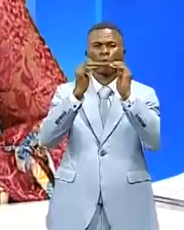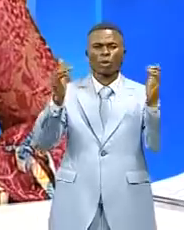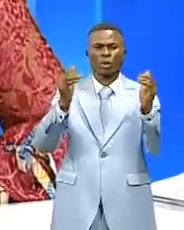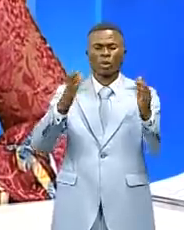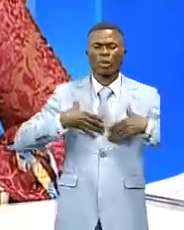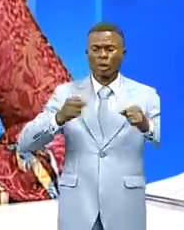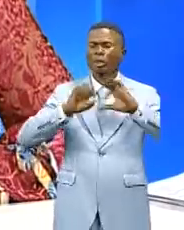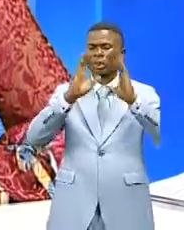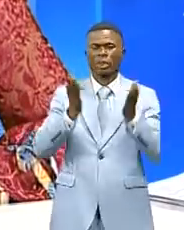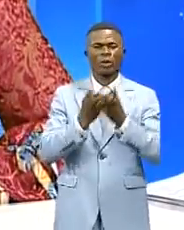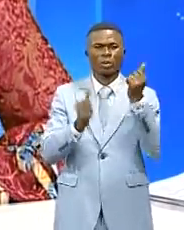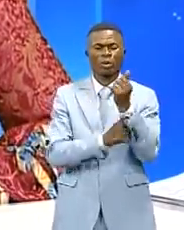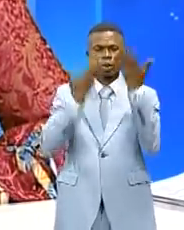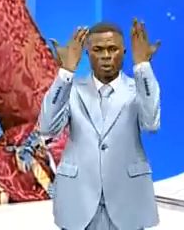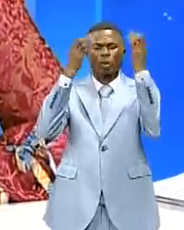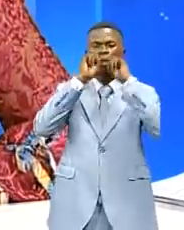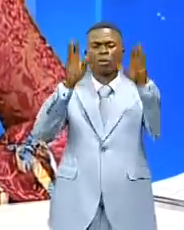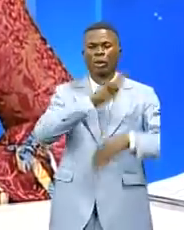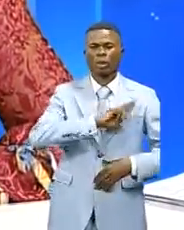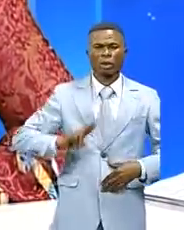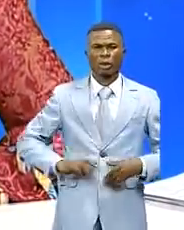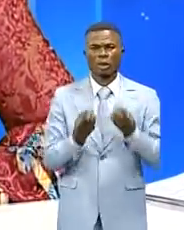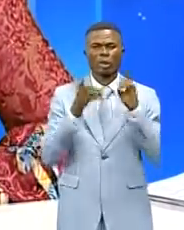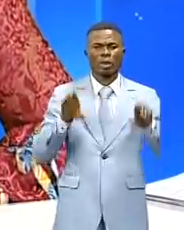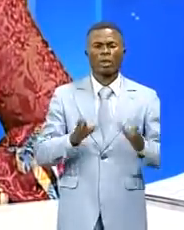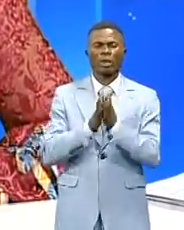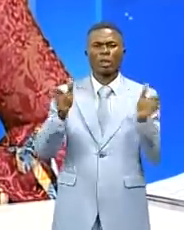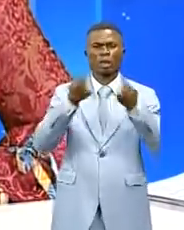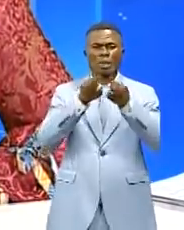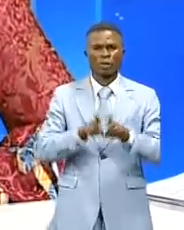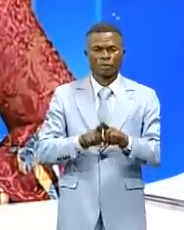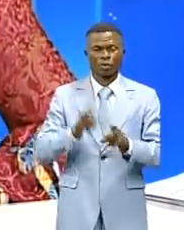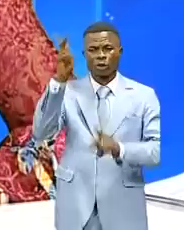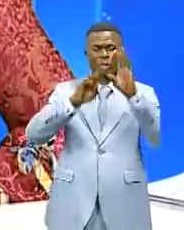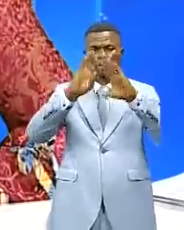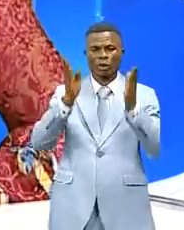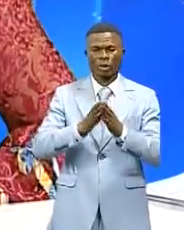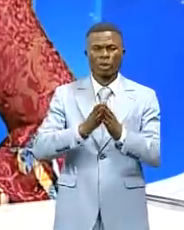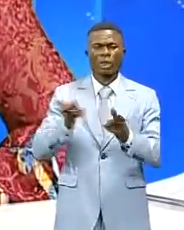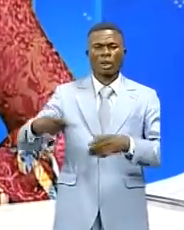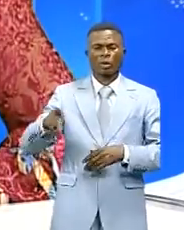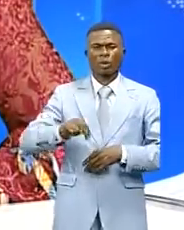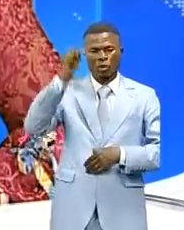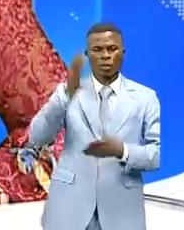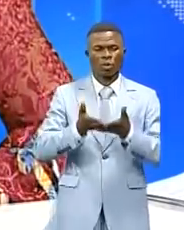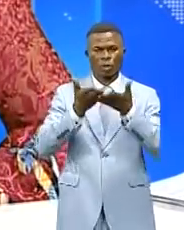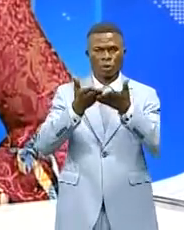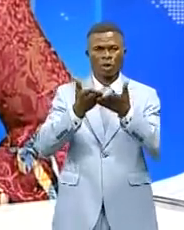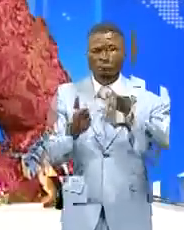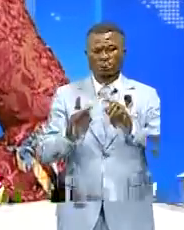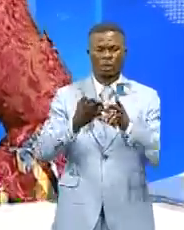grâce à tous que dieu bénisse la république démocratique du congo en général et les populations de la province du nord kivu en particulier